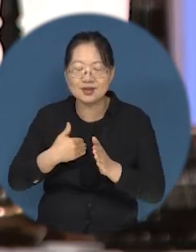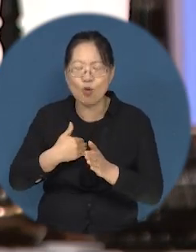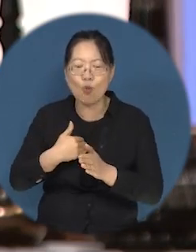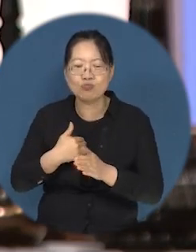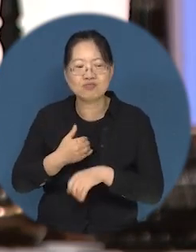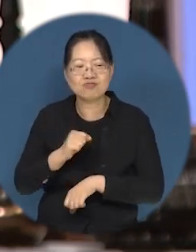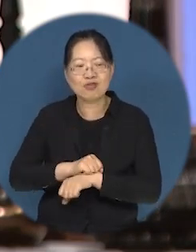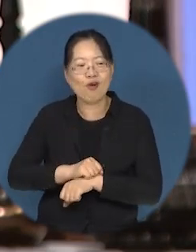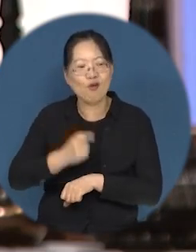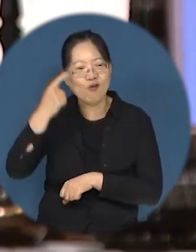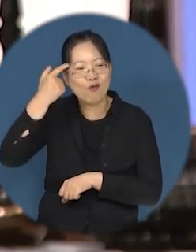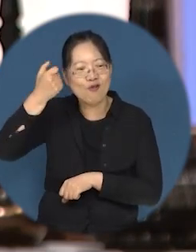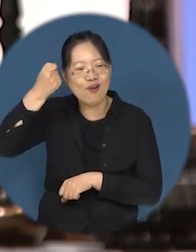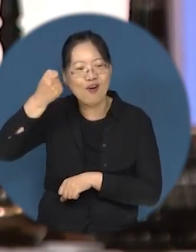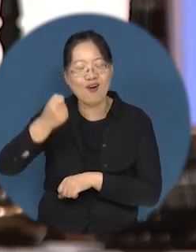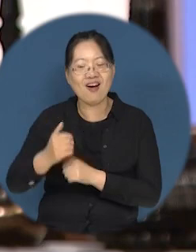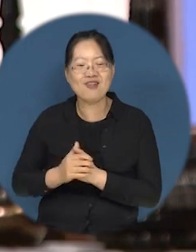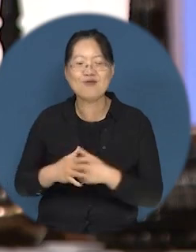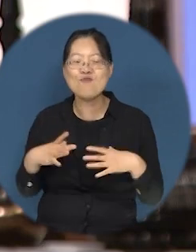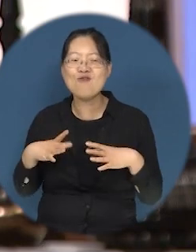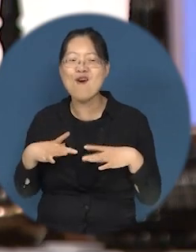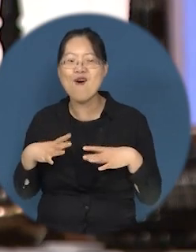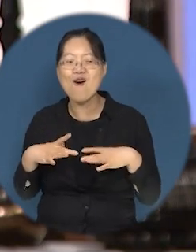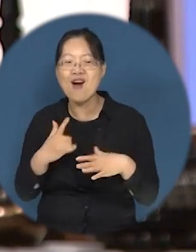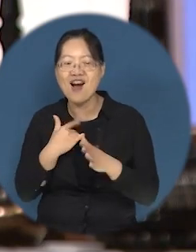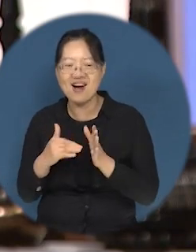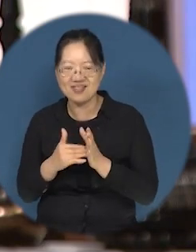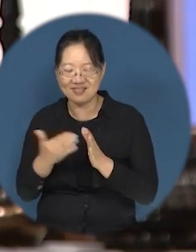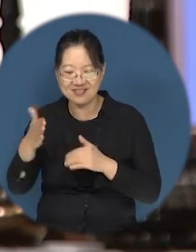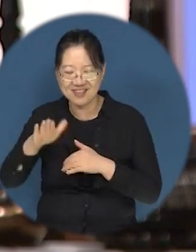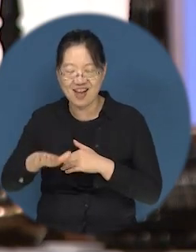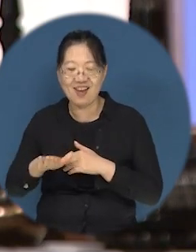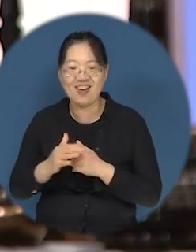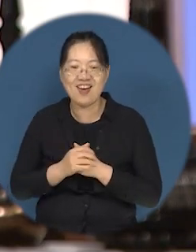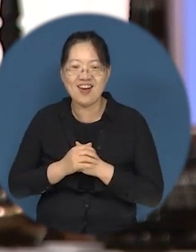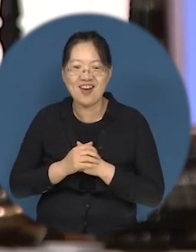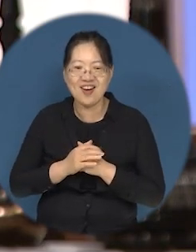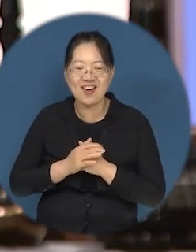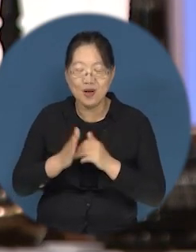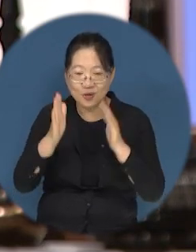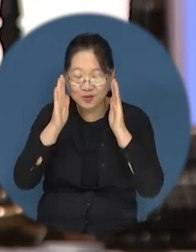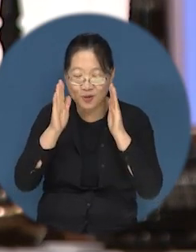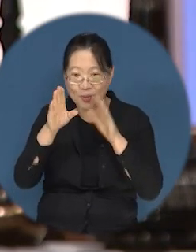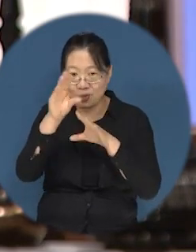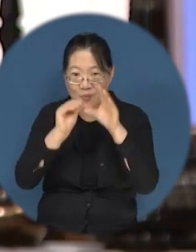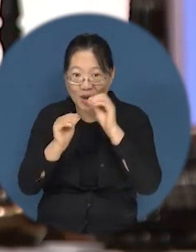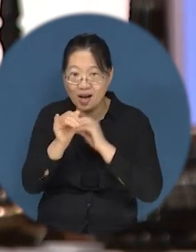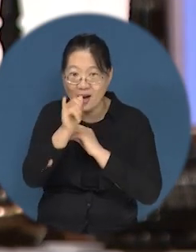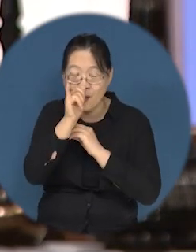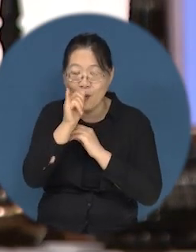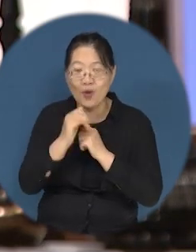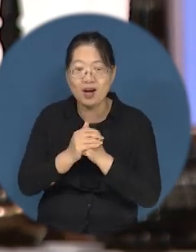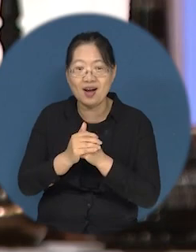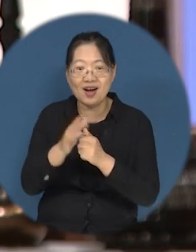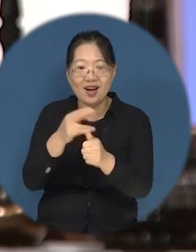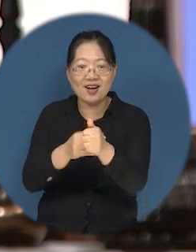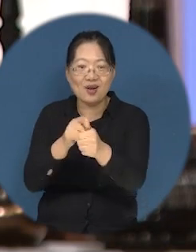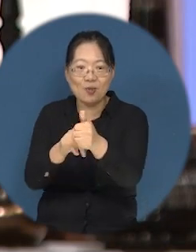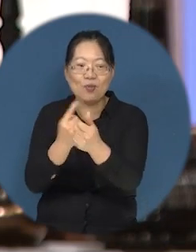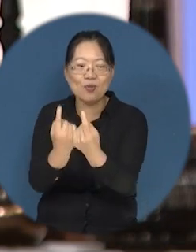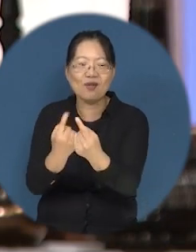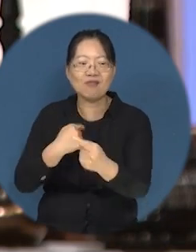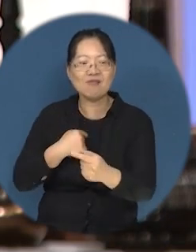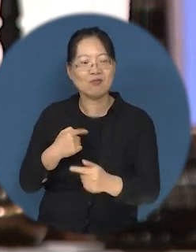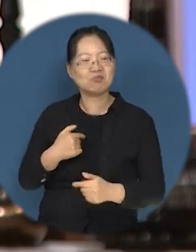되게 잘하는 줄 알았어요. 제가 이제 되게 잘하는 줄 알았는데 그때는 이제 수업 들어도 그 이제